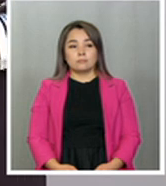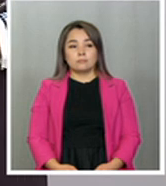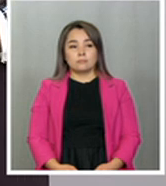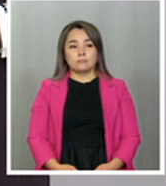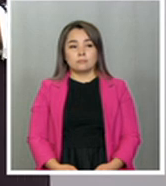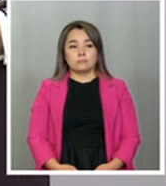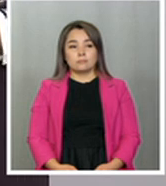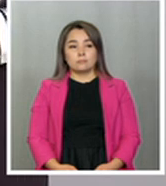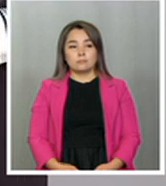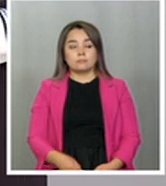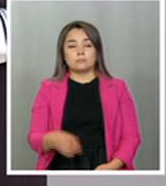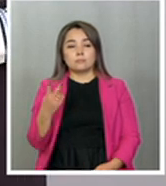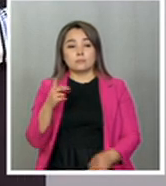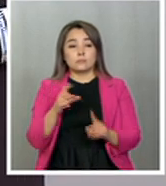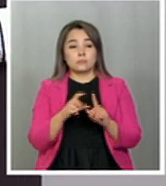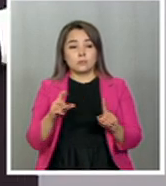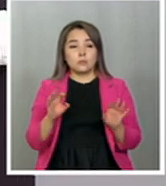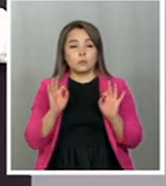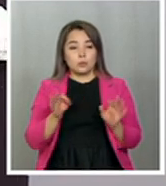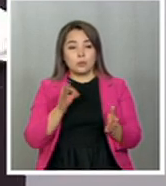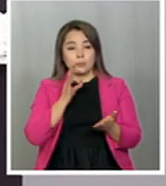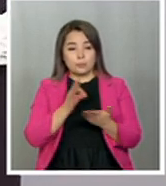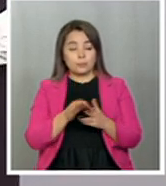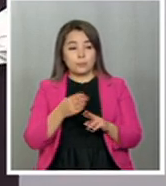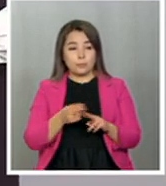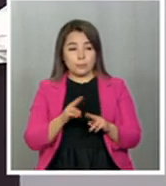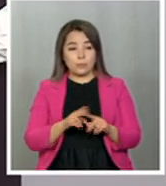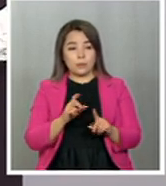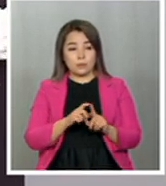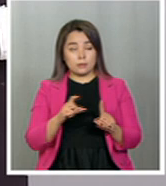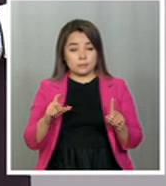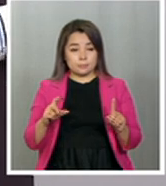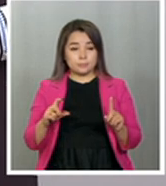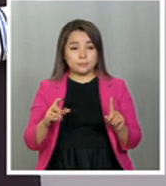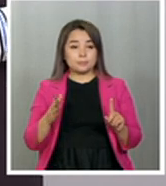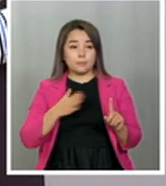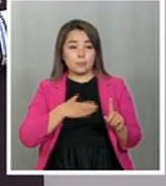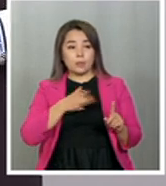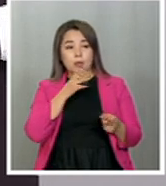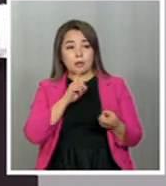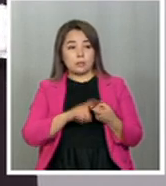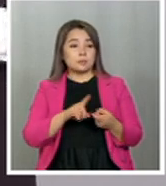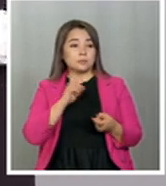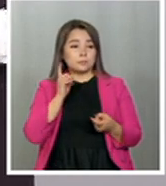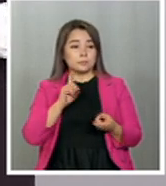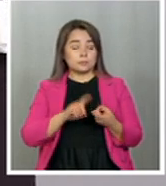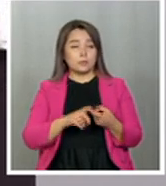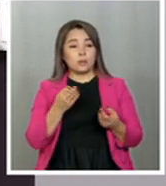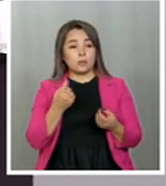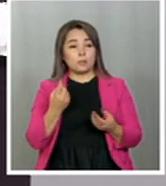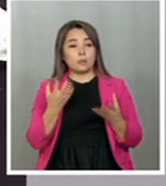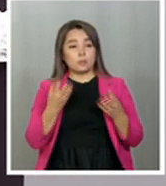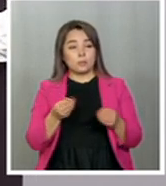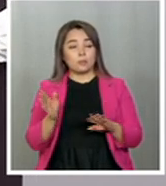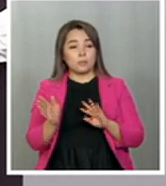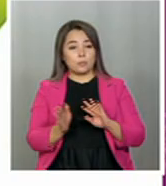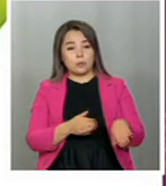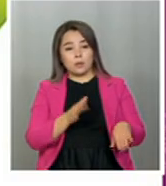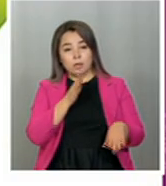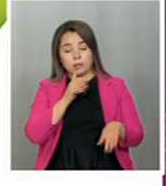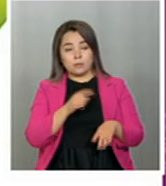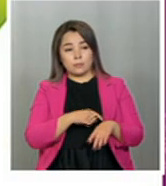Екінші мәтін дұрыс жауабы. Яғни монолог, менің жастық шағымның тағы бір күні зулап өте